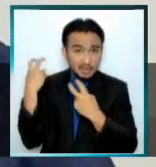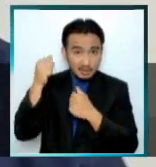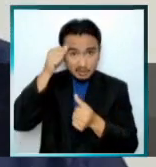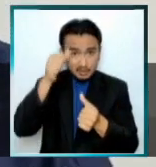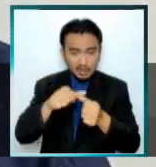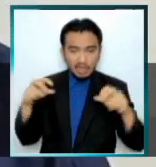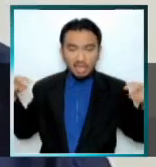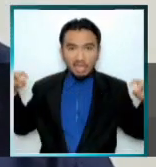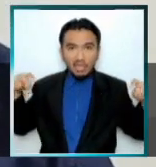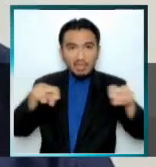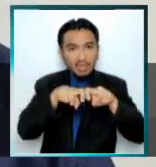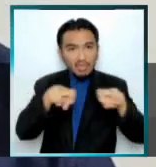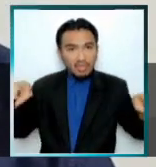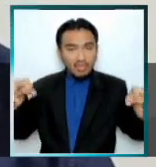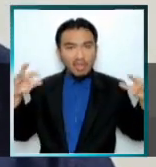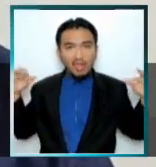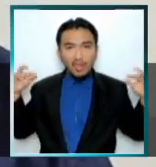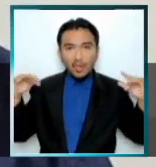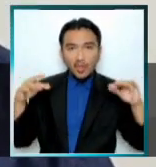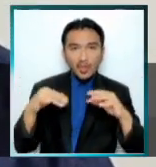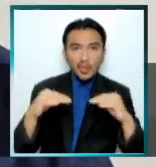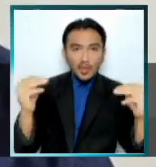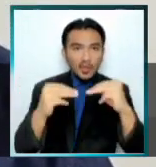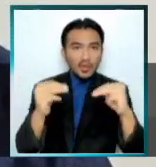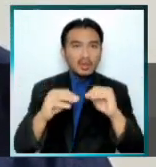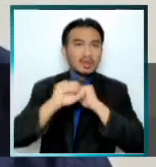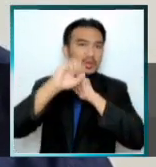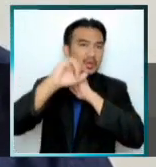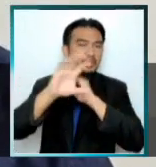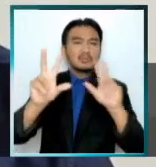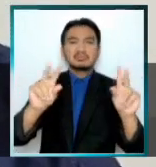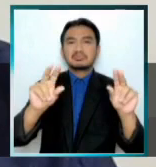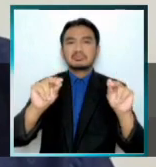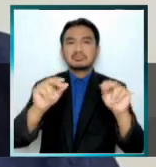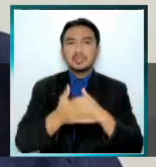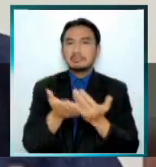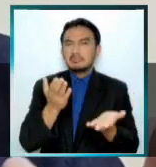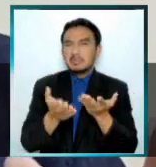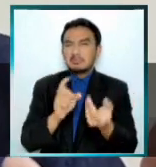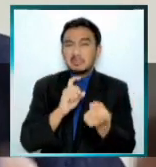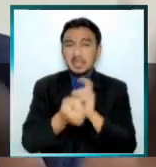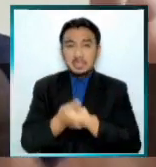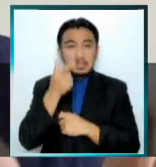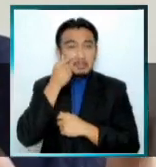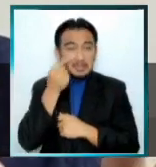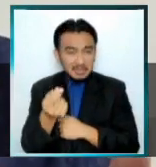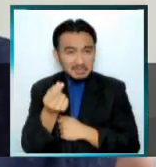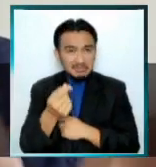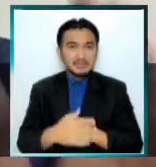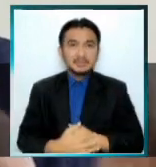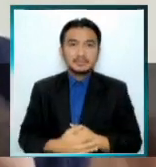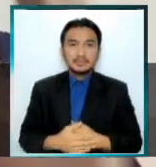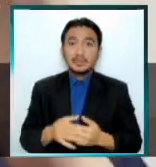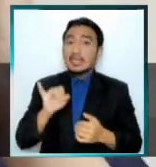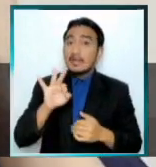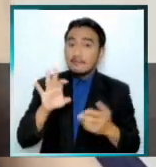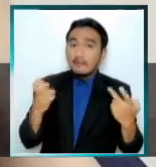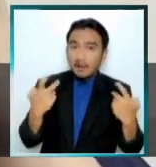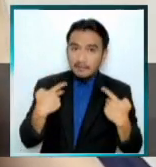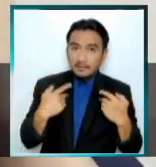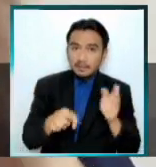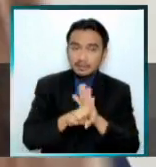tao, at tingin ko malabo na po yun. Malabo na po yun. If ever